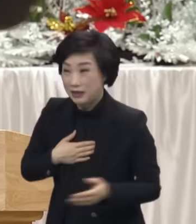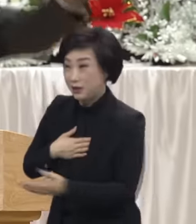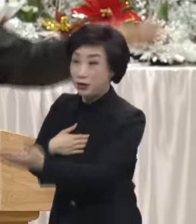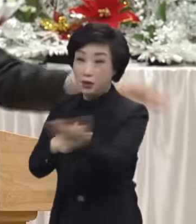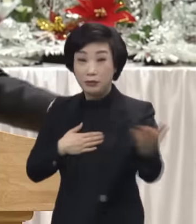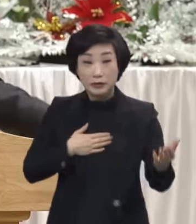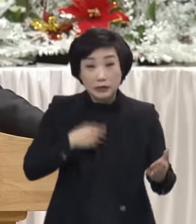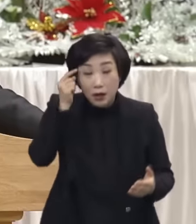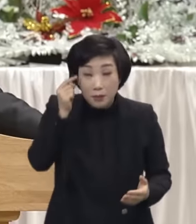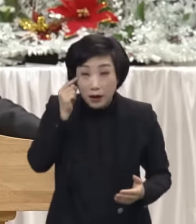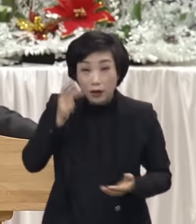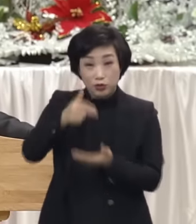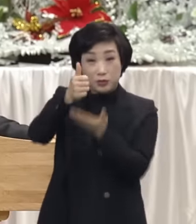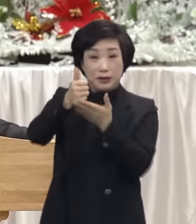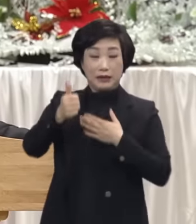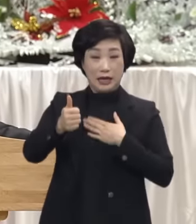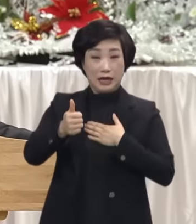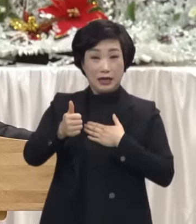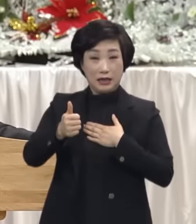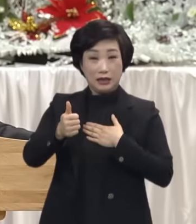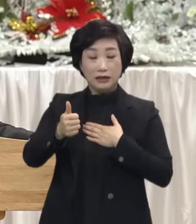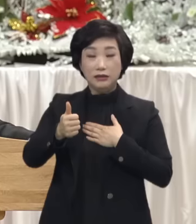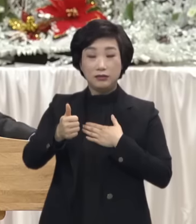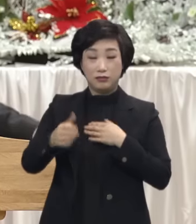주님이 우리를 향한 추수밭 같아서